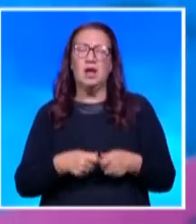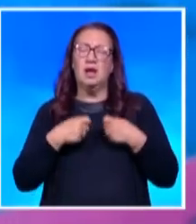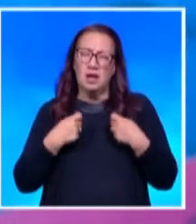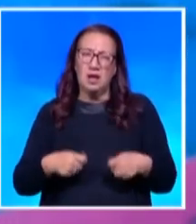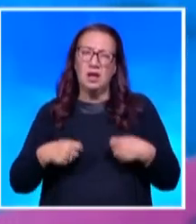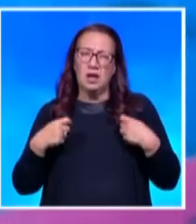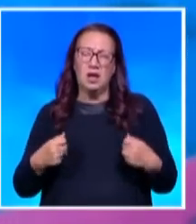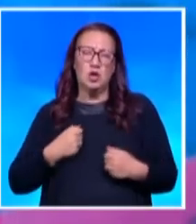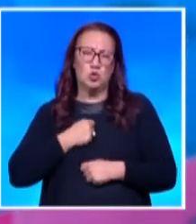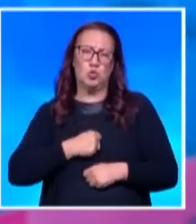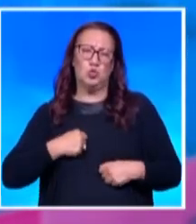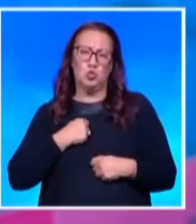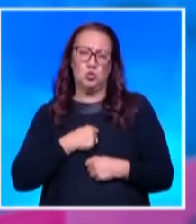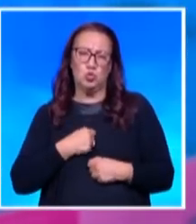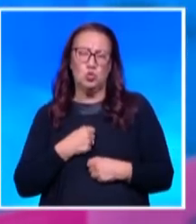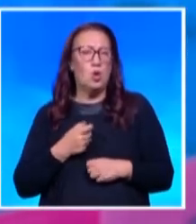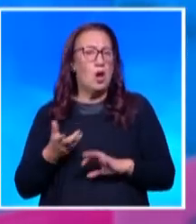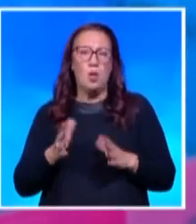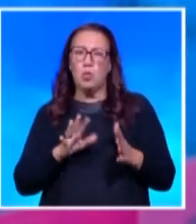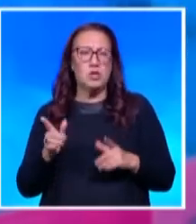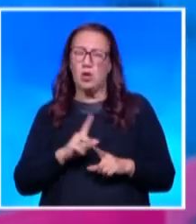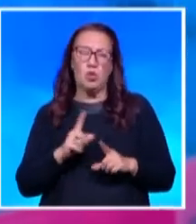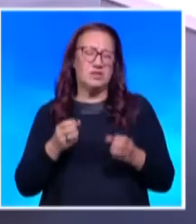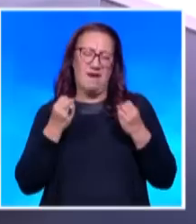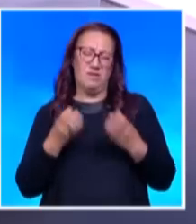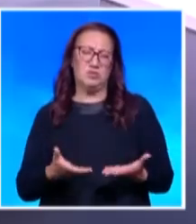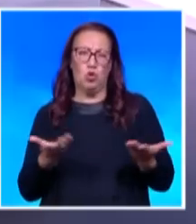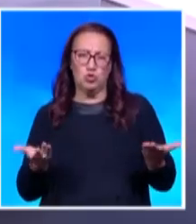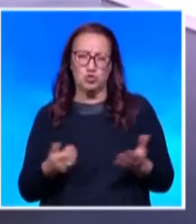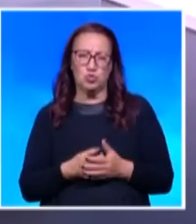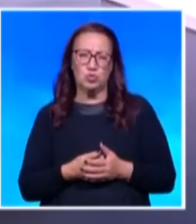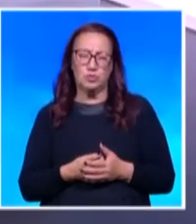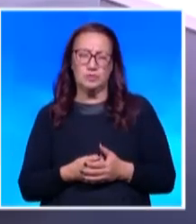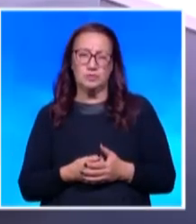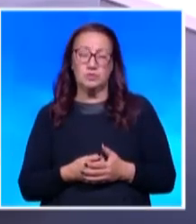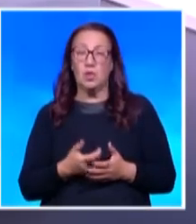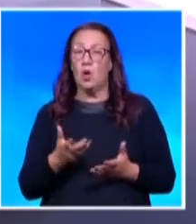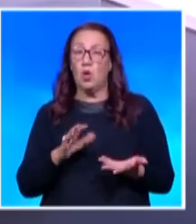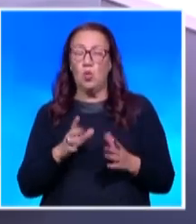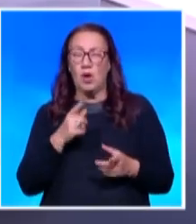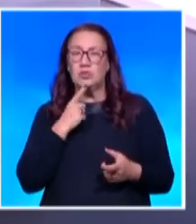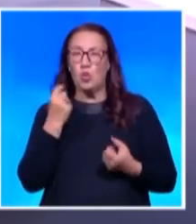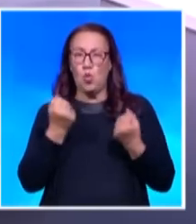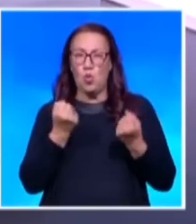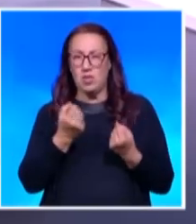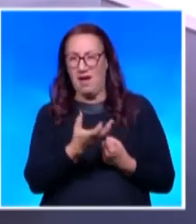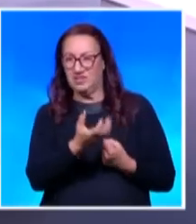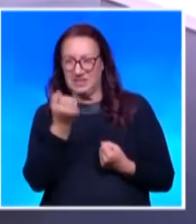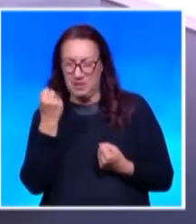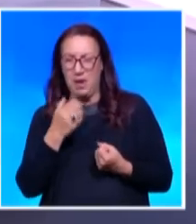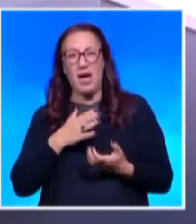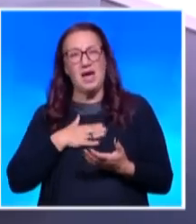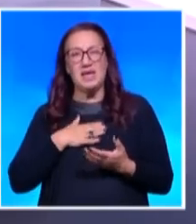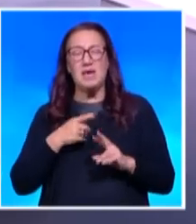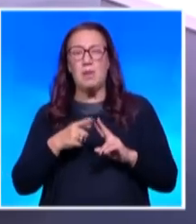а дори бих казала и невъзможно в случаите в които е взет с съответния протокол вече като